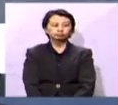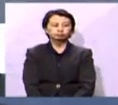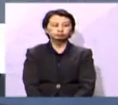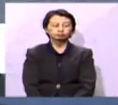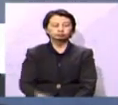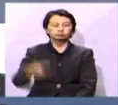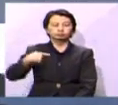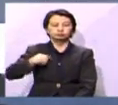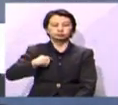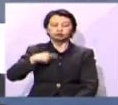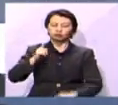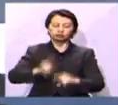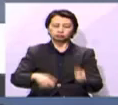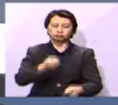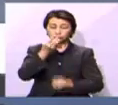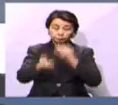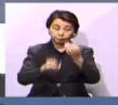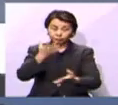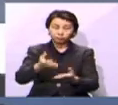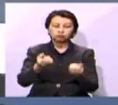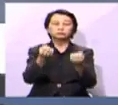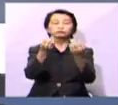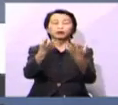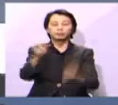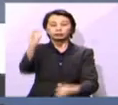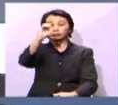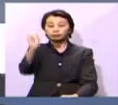I cannot comment how many percent,